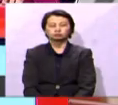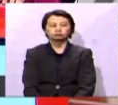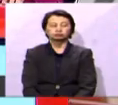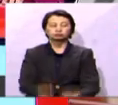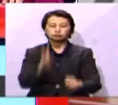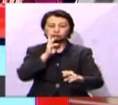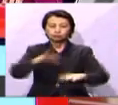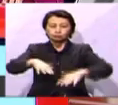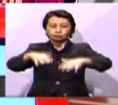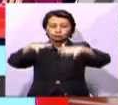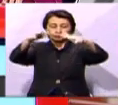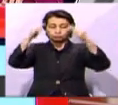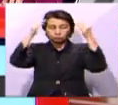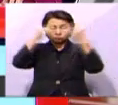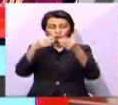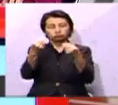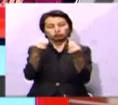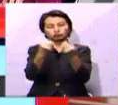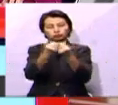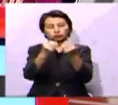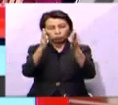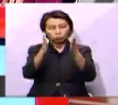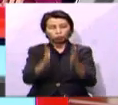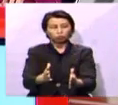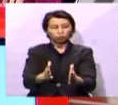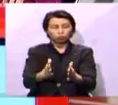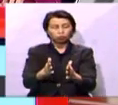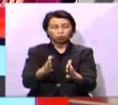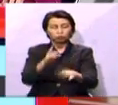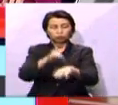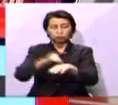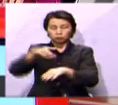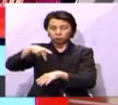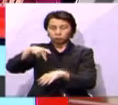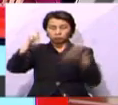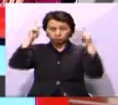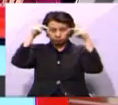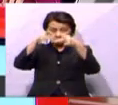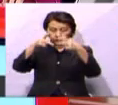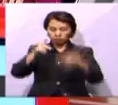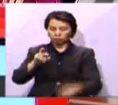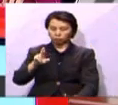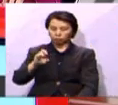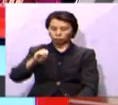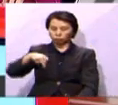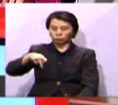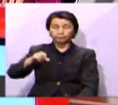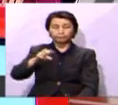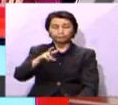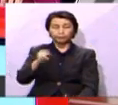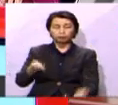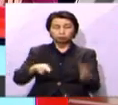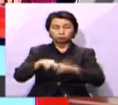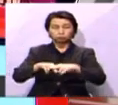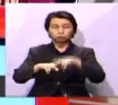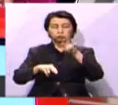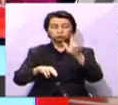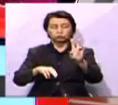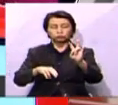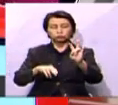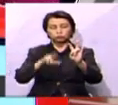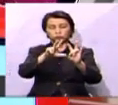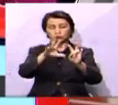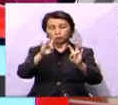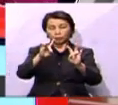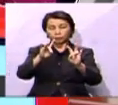Perkembangan banjir di Pahang, jumlah penduduk terjejas banjir di Pekan dan Rompin terus meningkat kepada 738